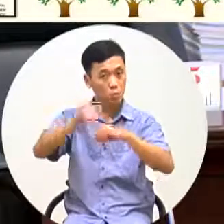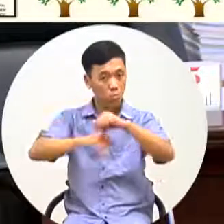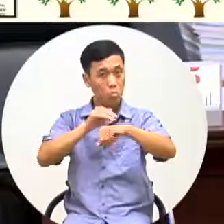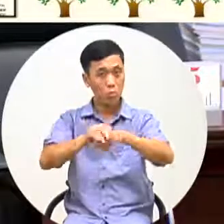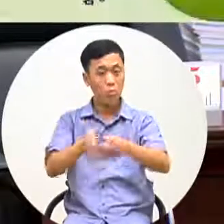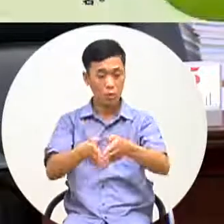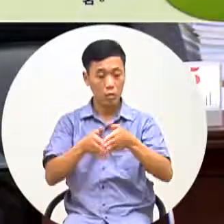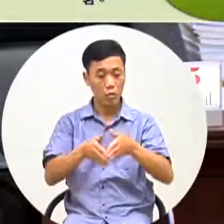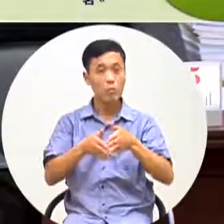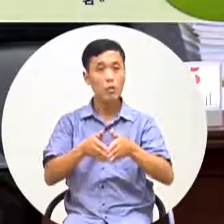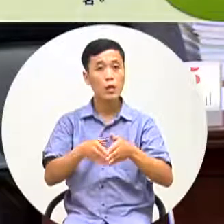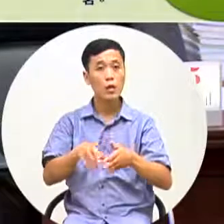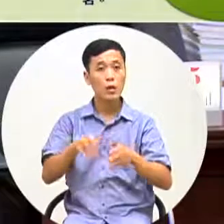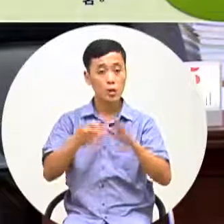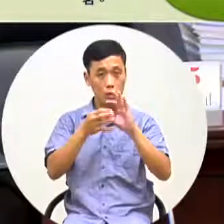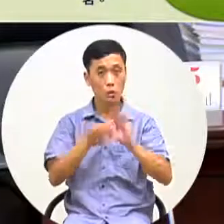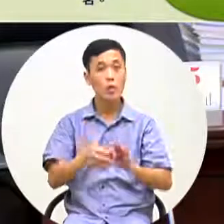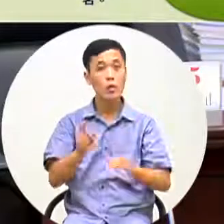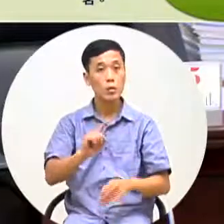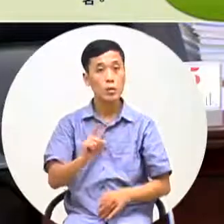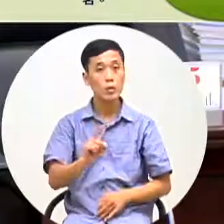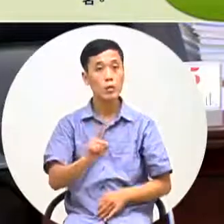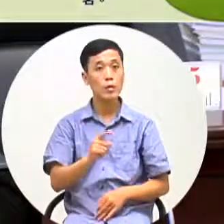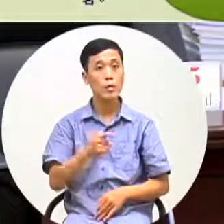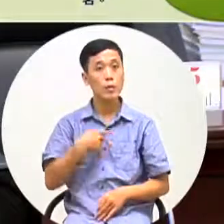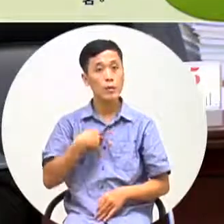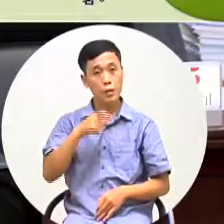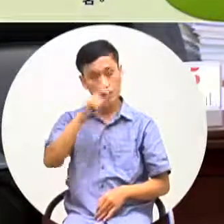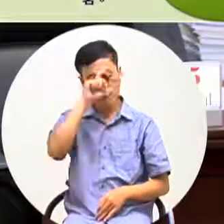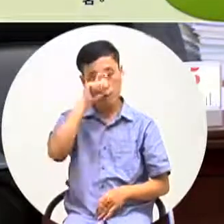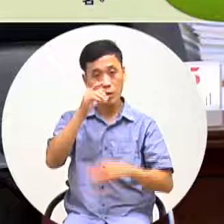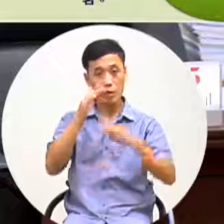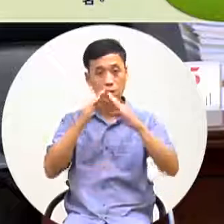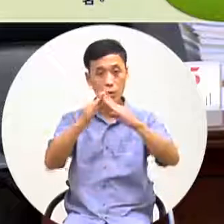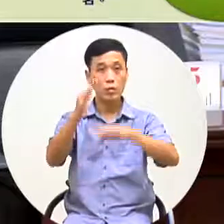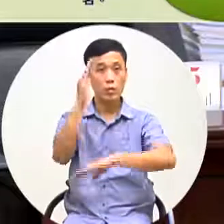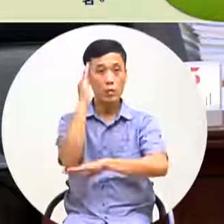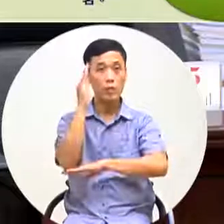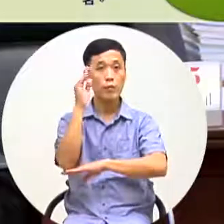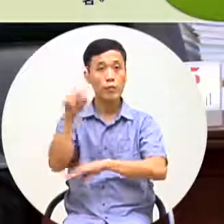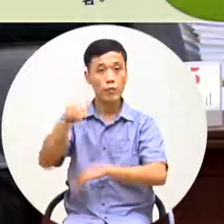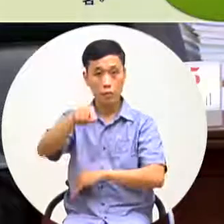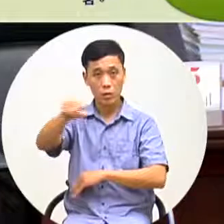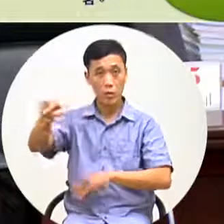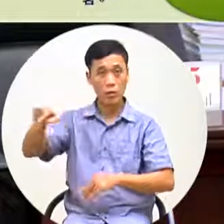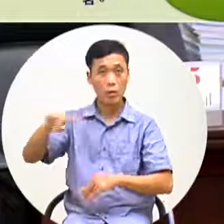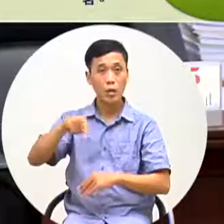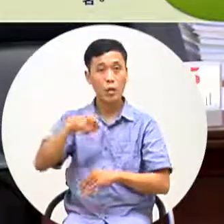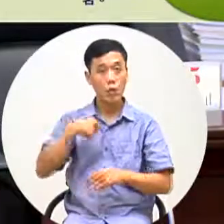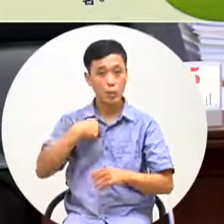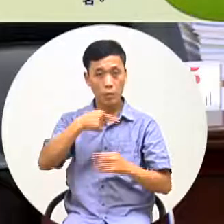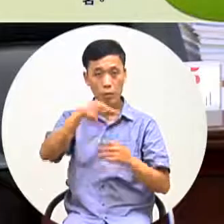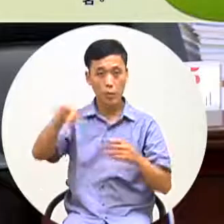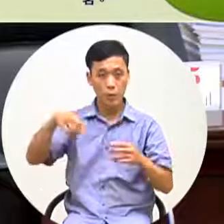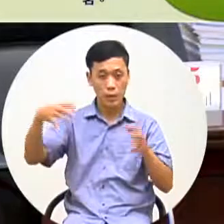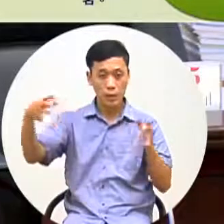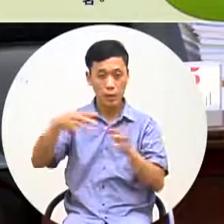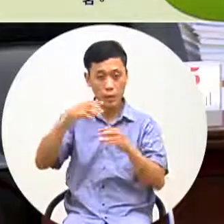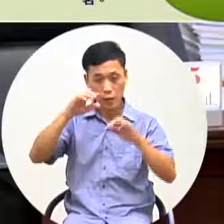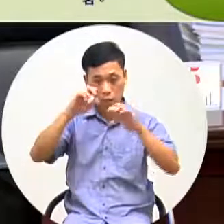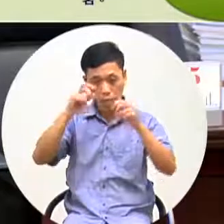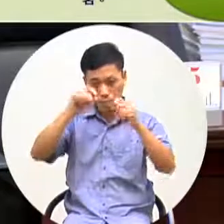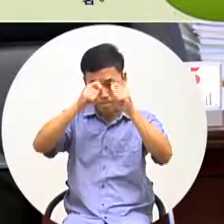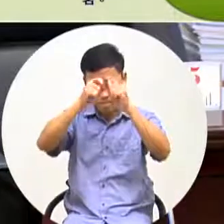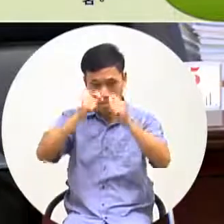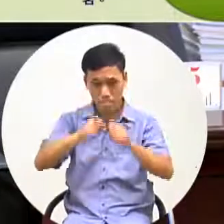就是要请市政府这边也来，我们就来做一个审视了，因为这次的这个承办的单位